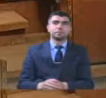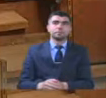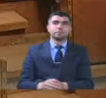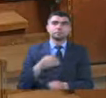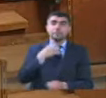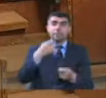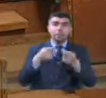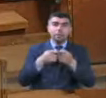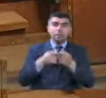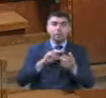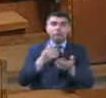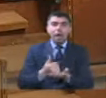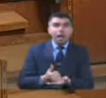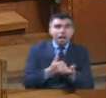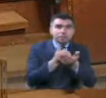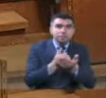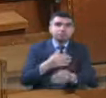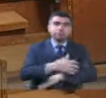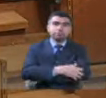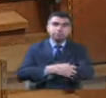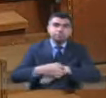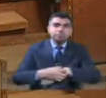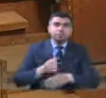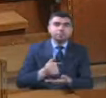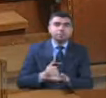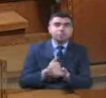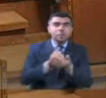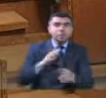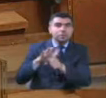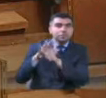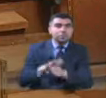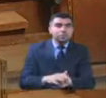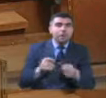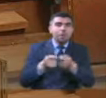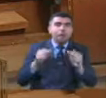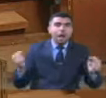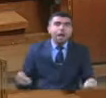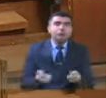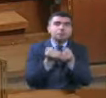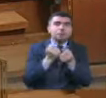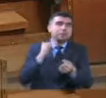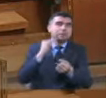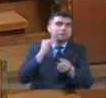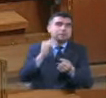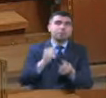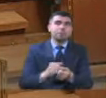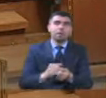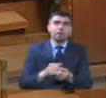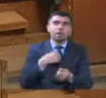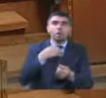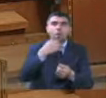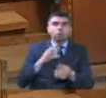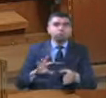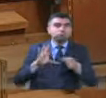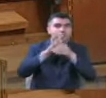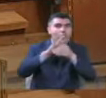لمحاربة الفقر والهشاشة توفير الظروف المناسبة لتنمية اقتصادية مستدامة ومدمجة